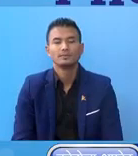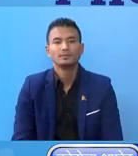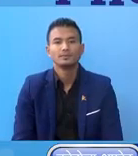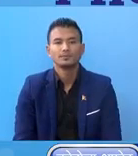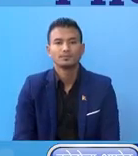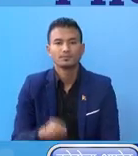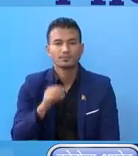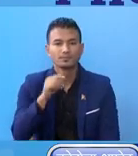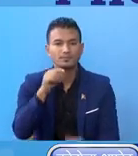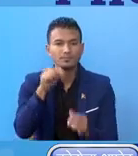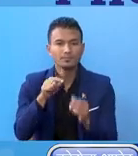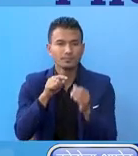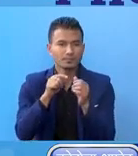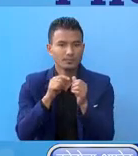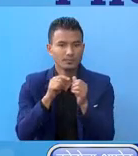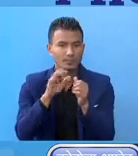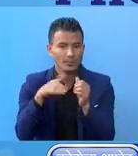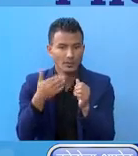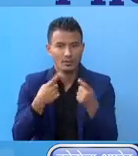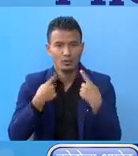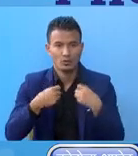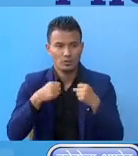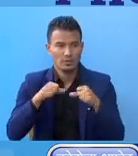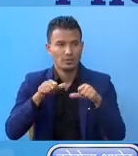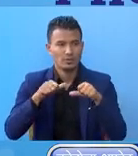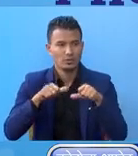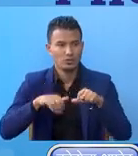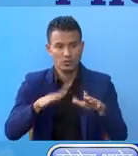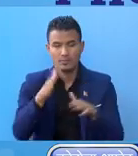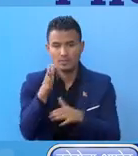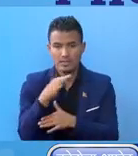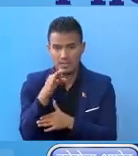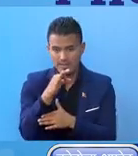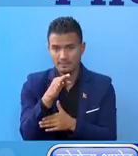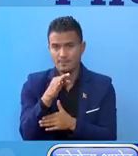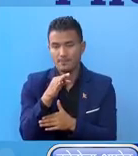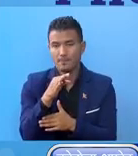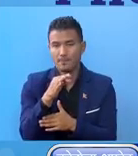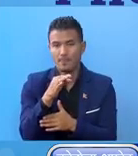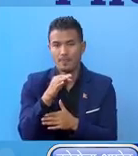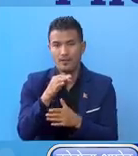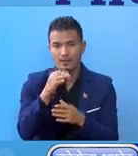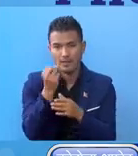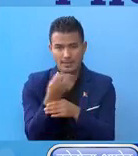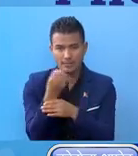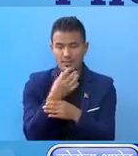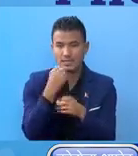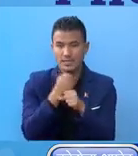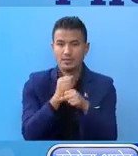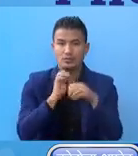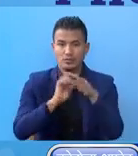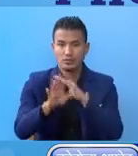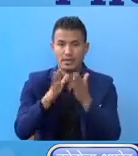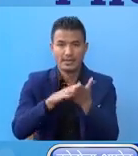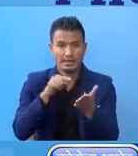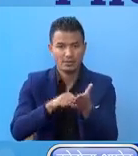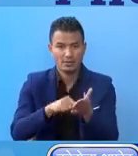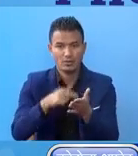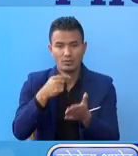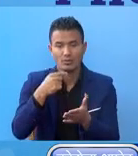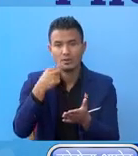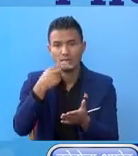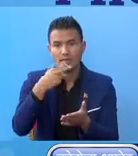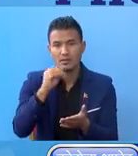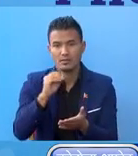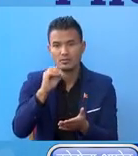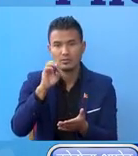र यसपछि स्वास्थ्य तथा जनसङ्ख्या मन्त्रालय स्वास्थ्य आपतकालीन कार्य सञ्चालन केन्द्र हेल्थ